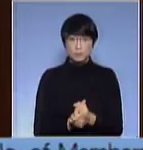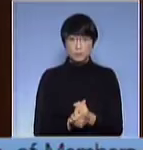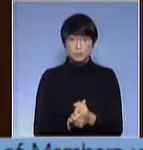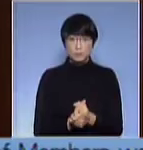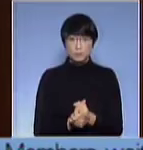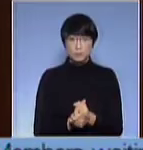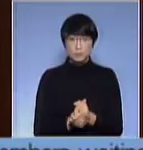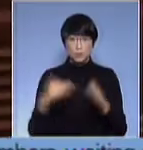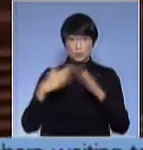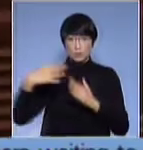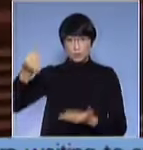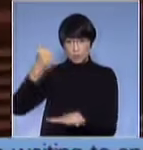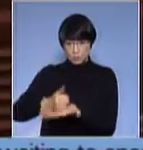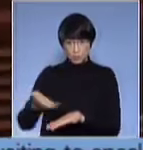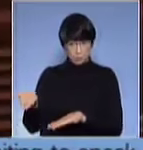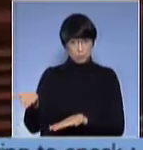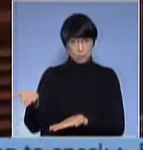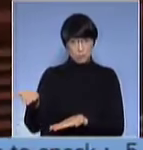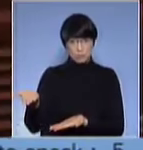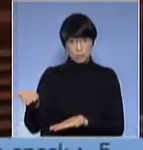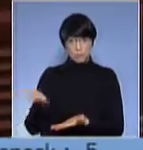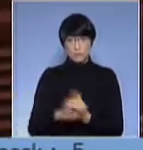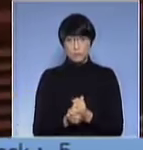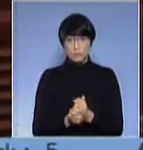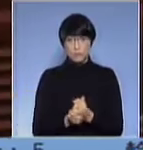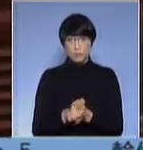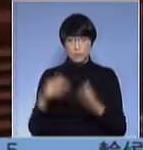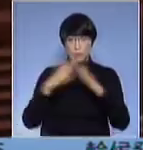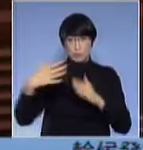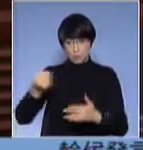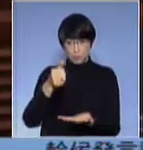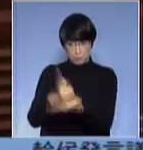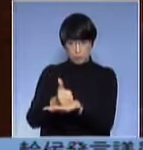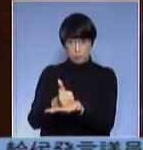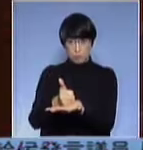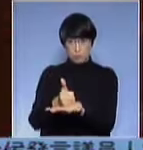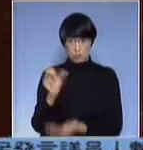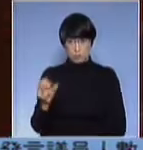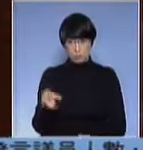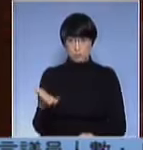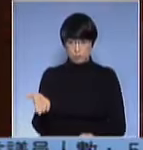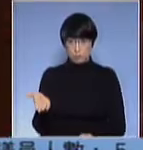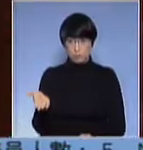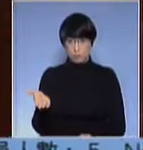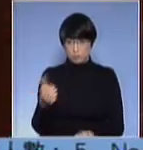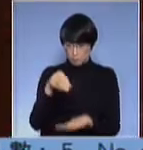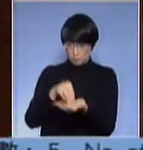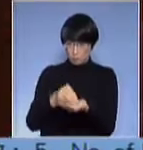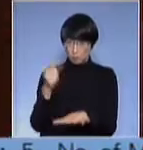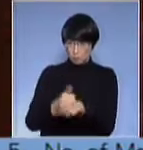局長咪坐喺度咯。局長冇喐過，坐到喺度定定嘅。